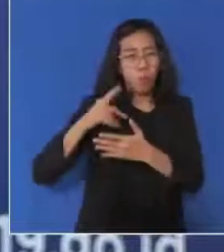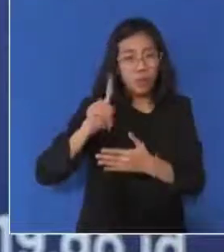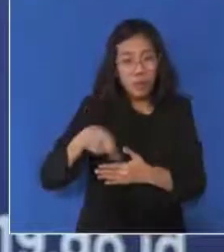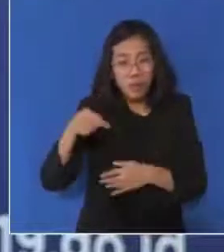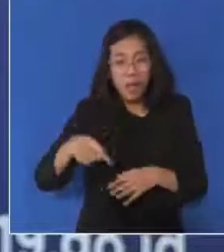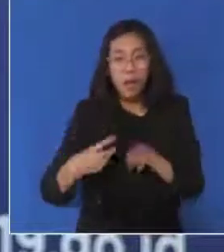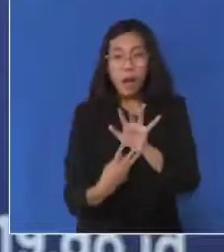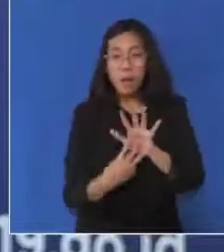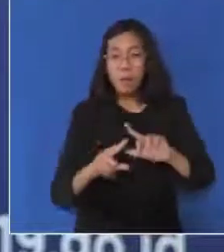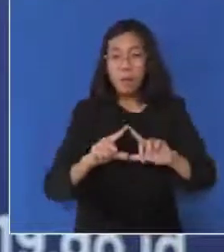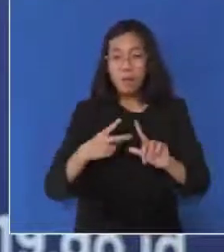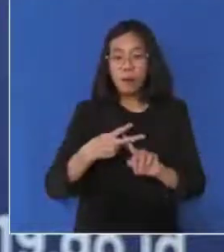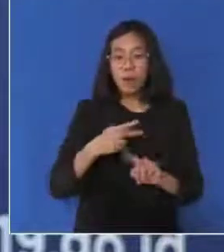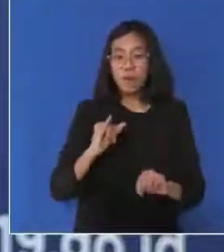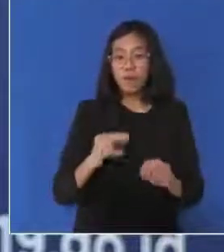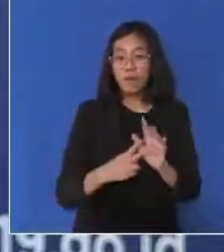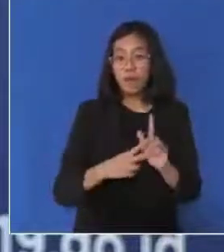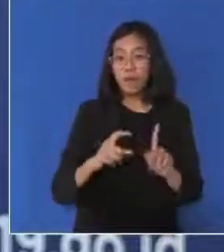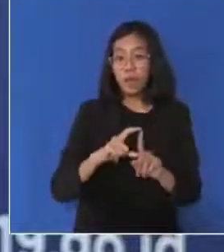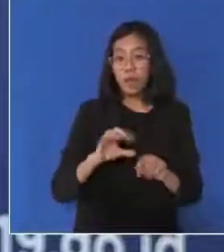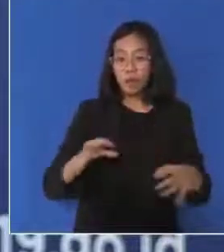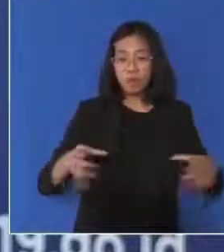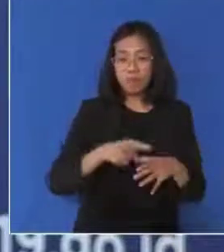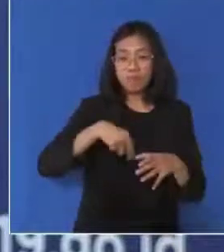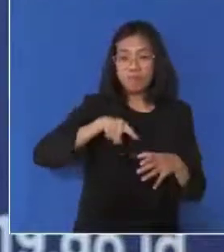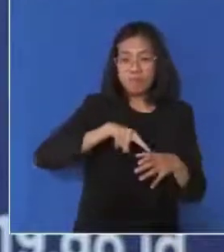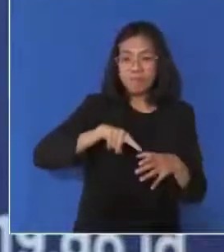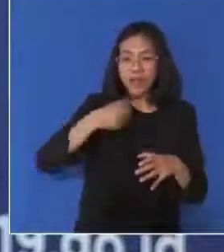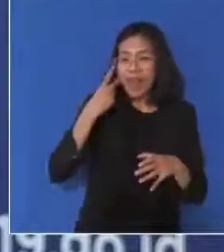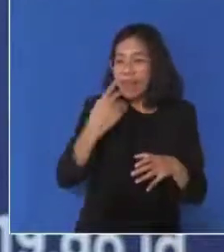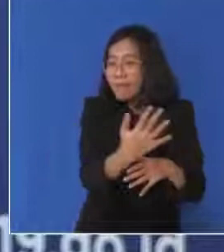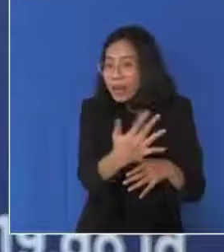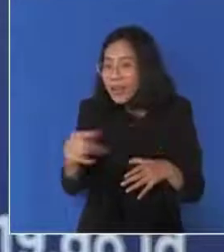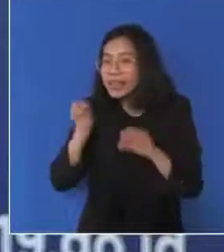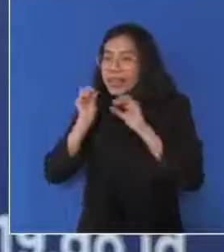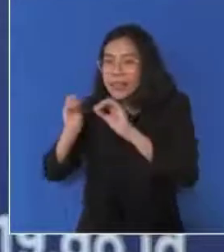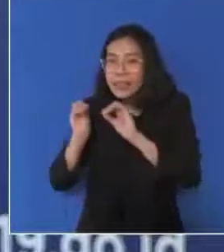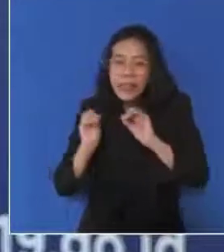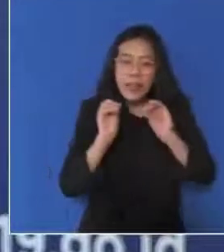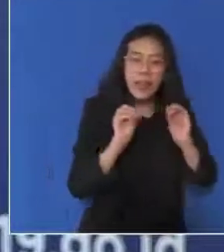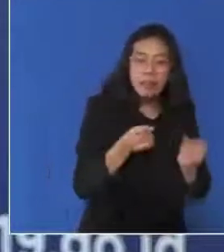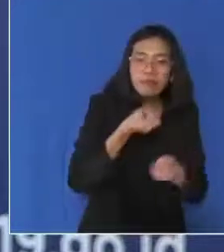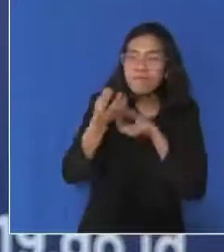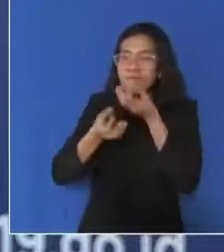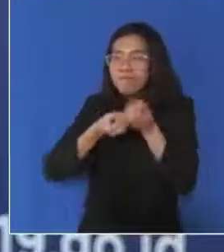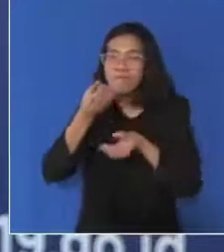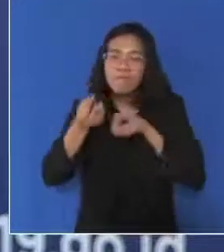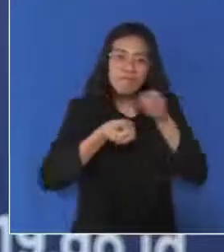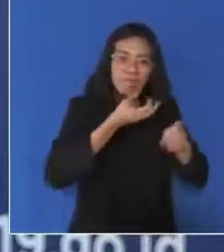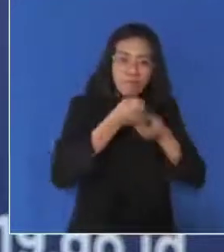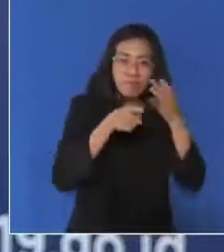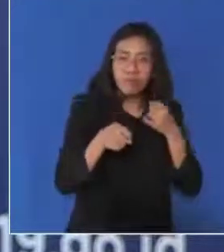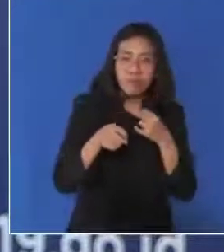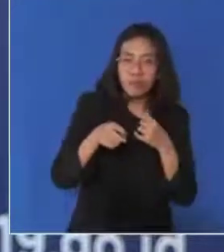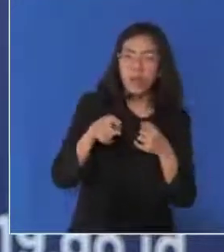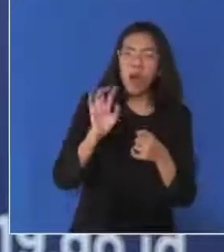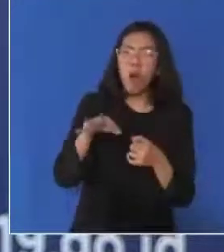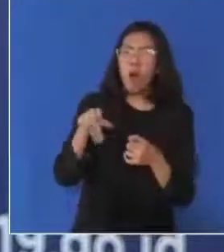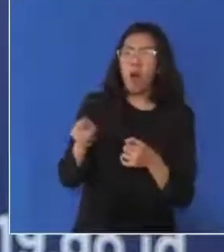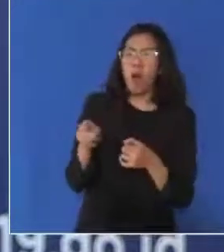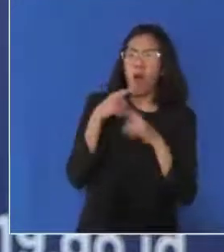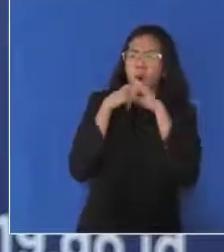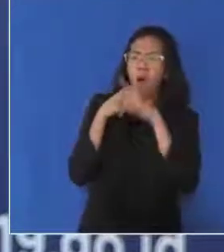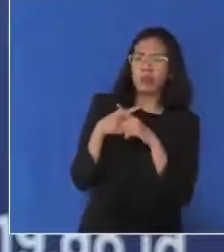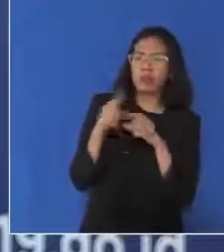melakukan edukasi masyarakat karena hoax Ini masalah yang terlalu besar jadi banyak orang bilang unihouse